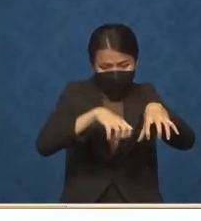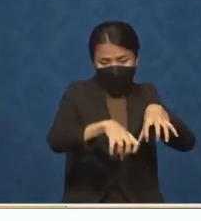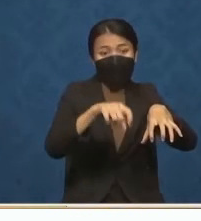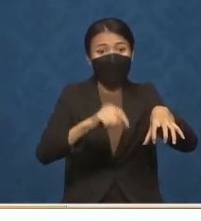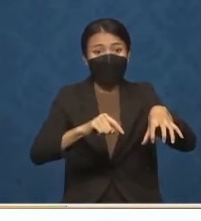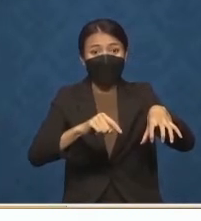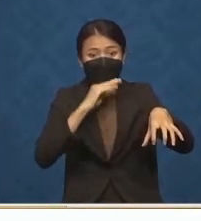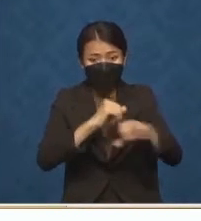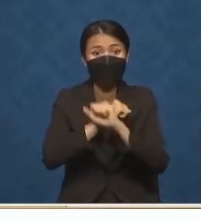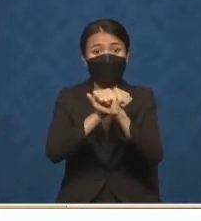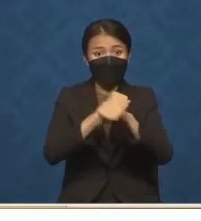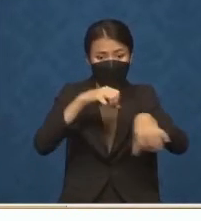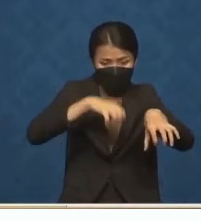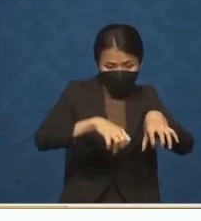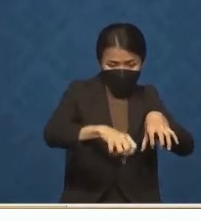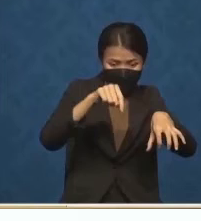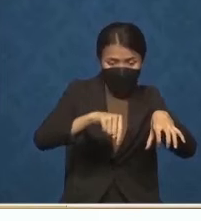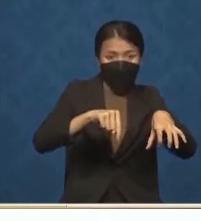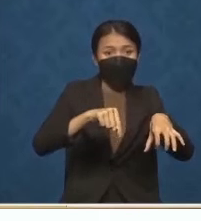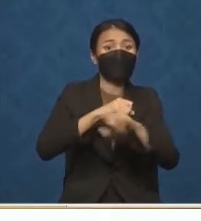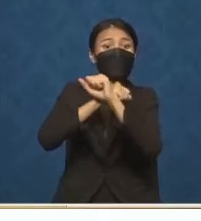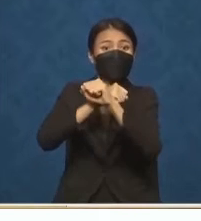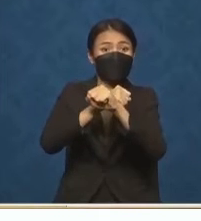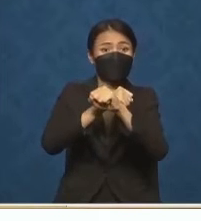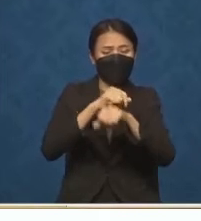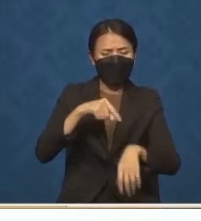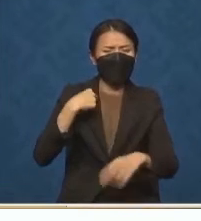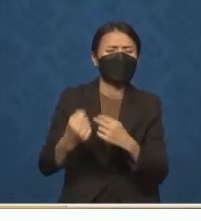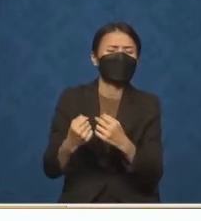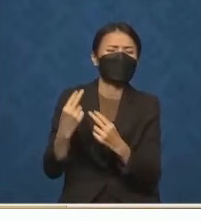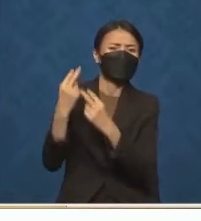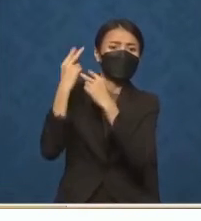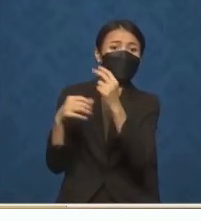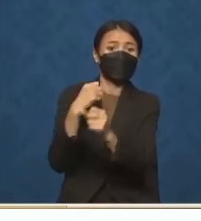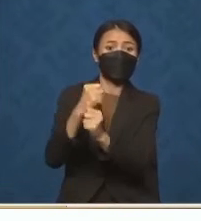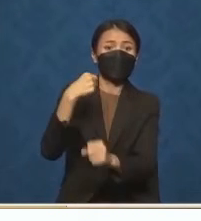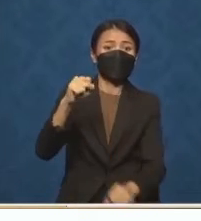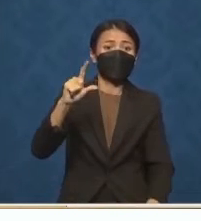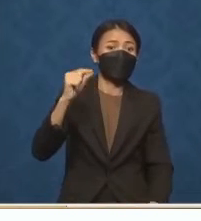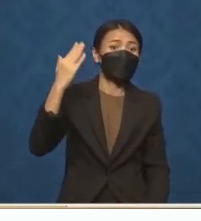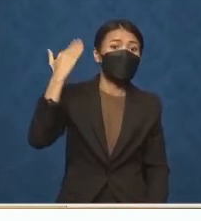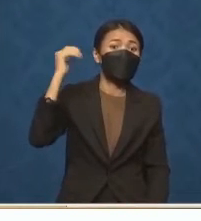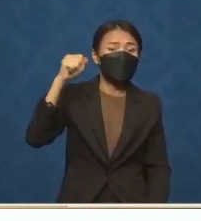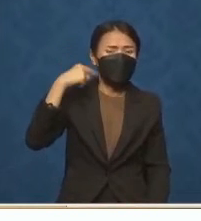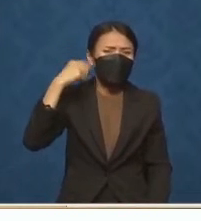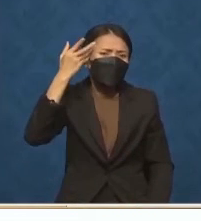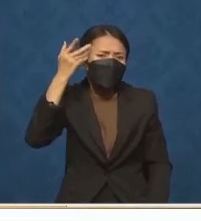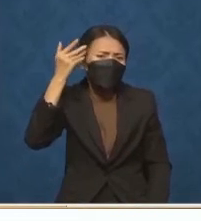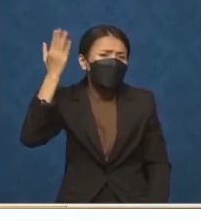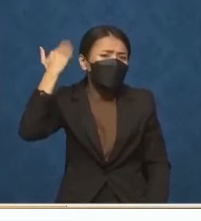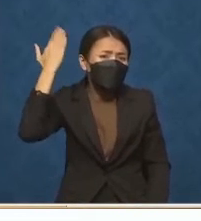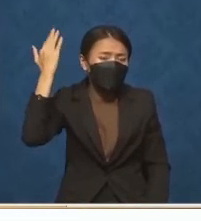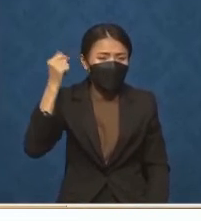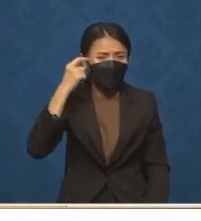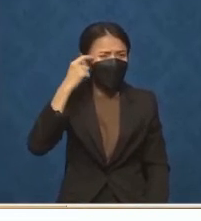ถ้ท่านทำ Concreteไปอีกผมไมอยากจะพูดย้อนไปเม 10-20 ปที่แล้วเพะว่ามัอจจะเป็นชุความคอชดหนึ่งแต่นะ